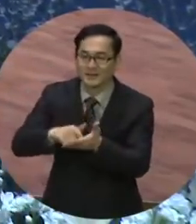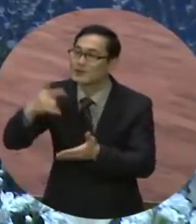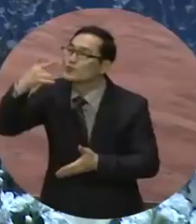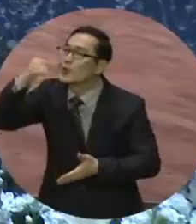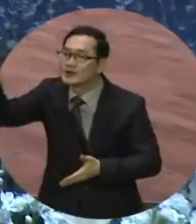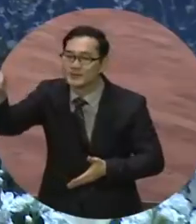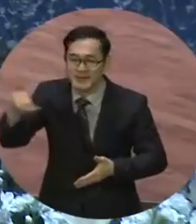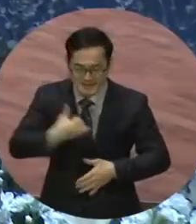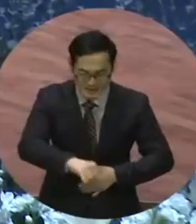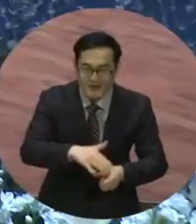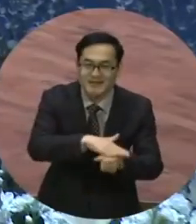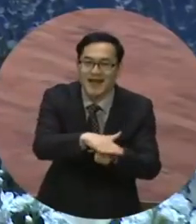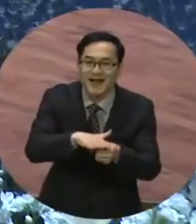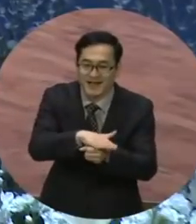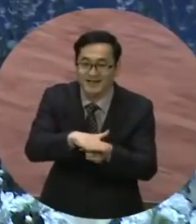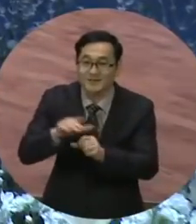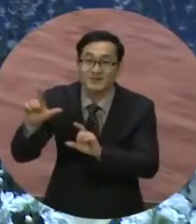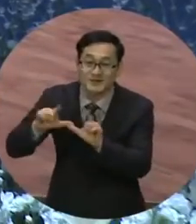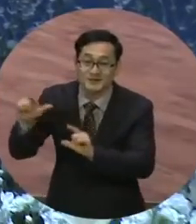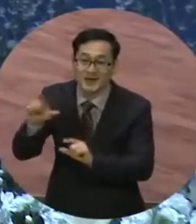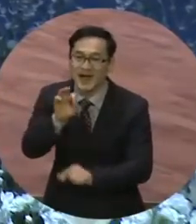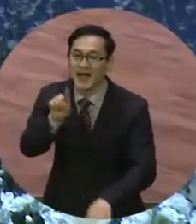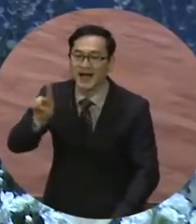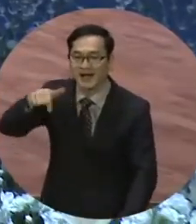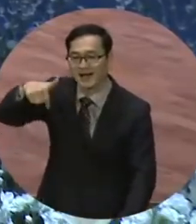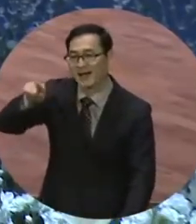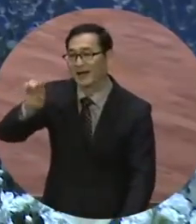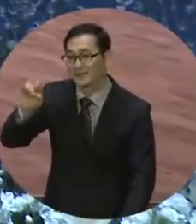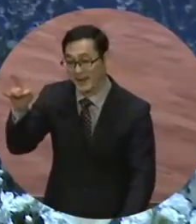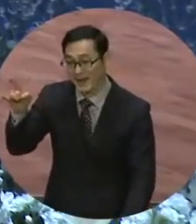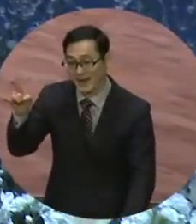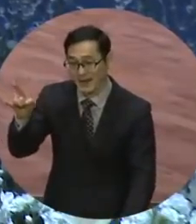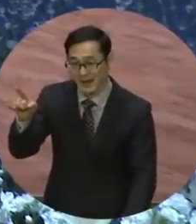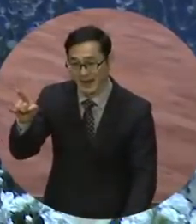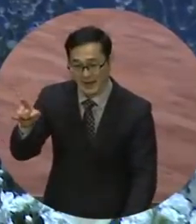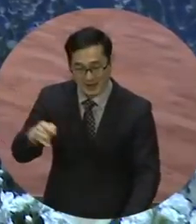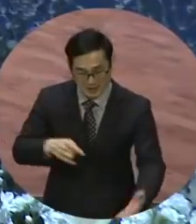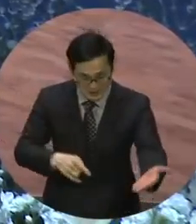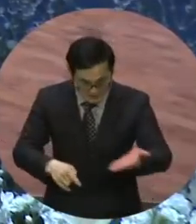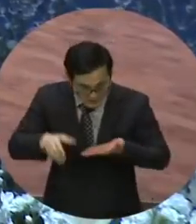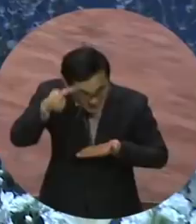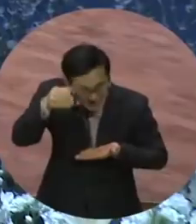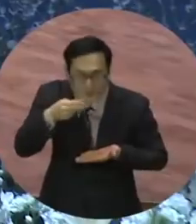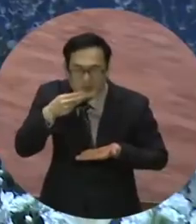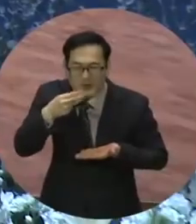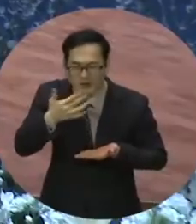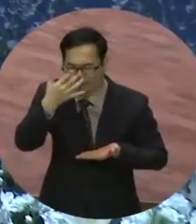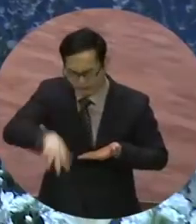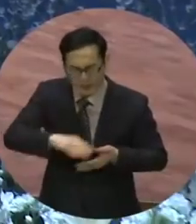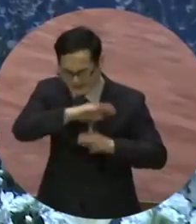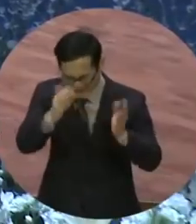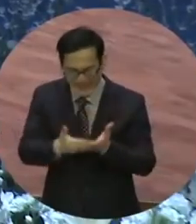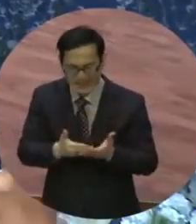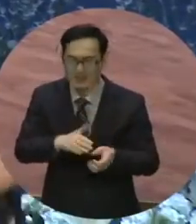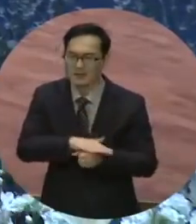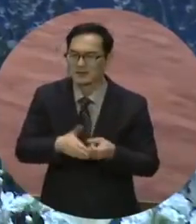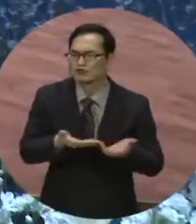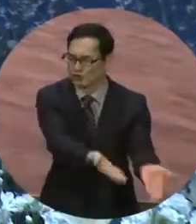다 희생시켜서 사랑하는 절대적 사랑. 이게 아가페예요. 상대의 반응과